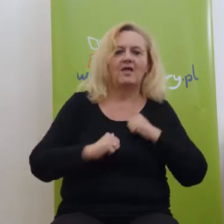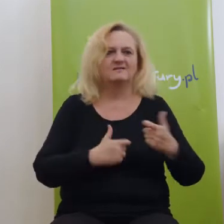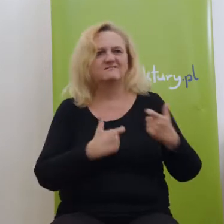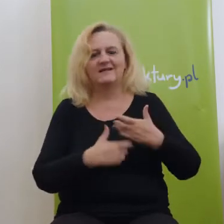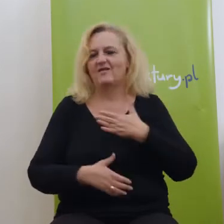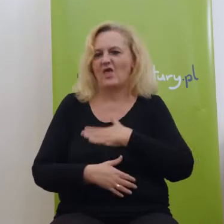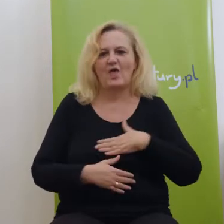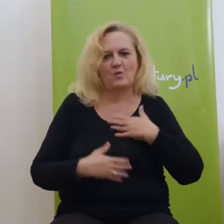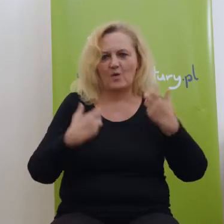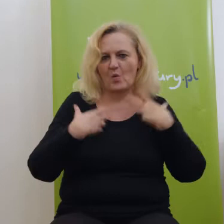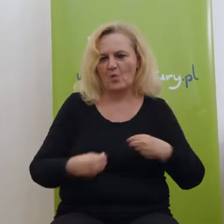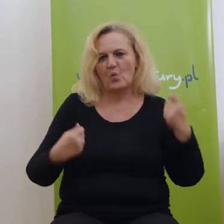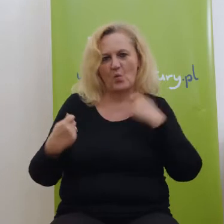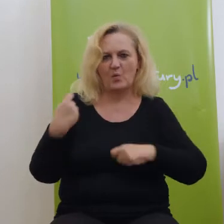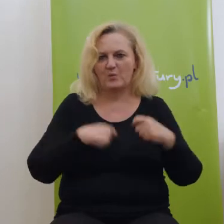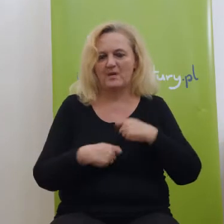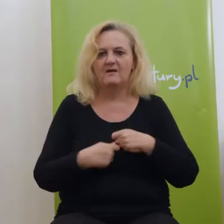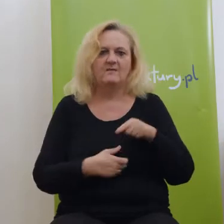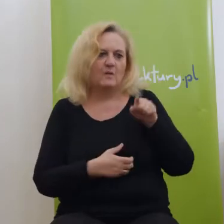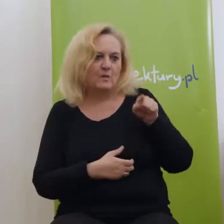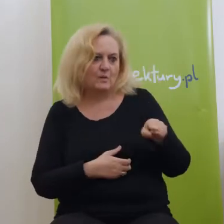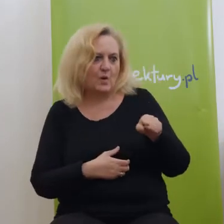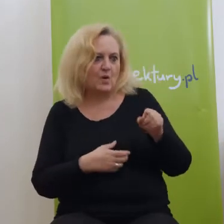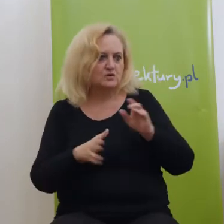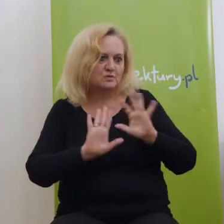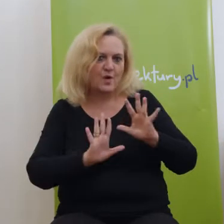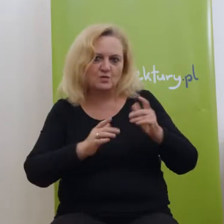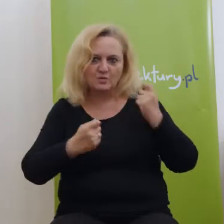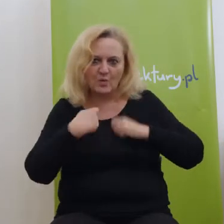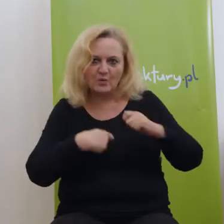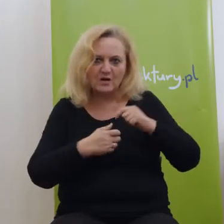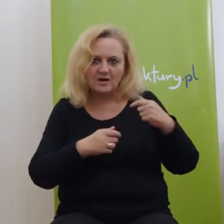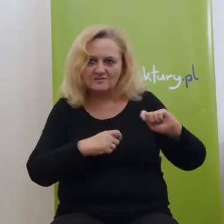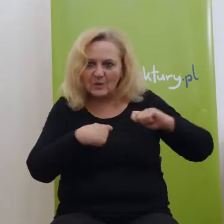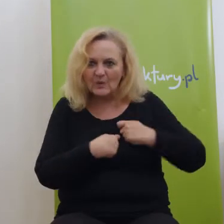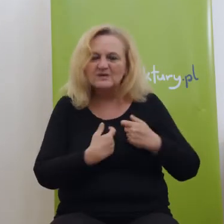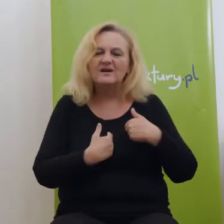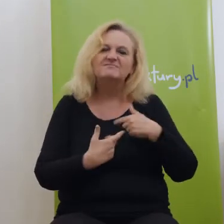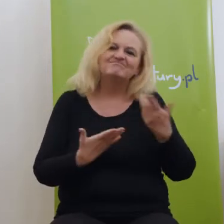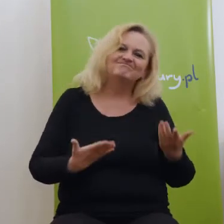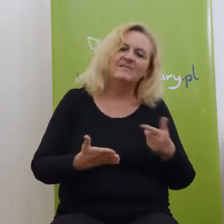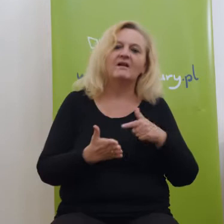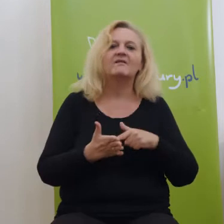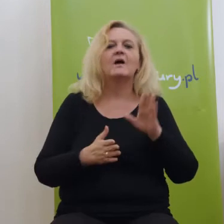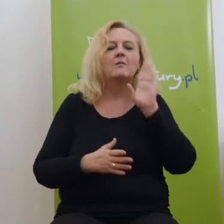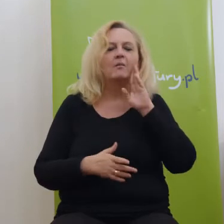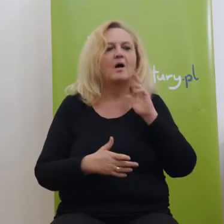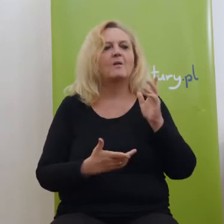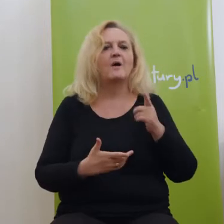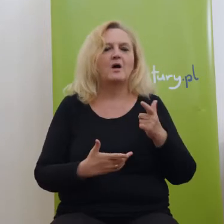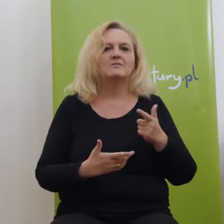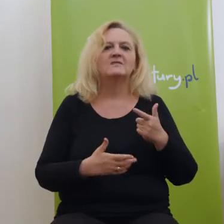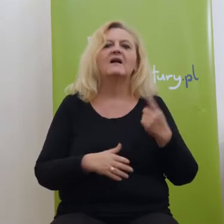I to, że muszę się ubrać w jakiś określony sposób, bo... A ten terror ubraniowy w